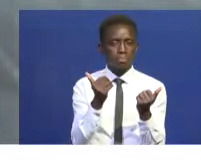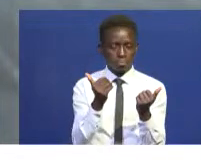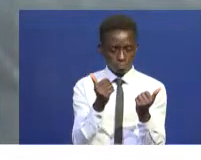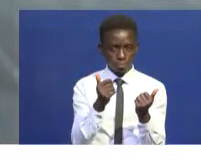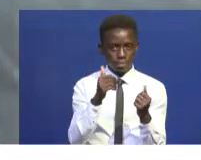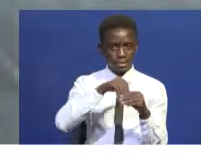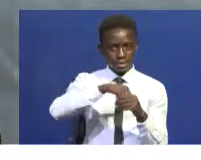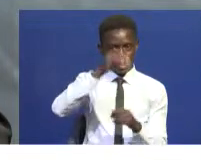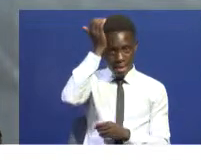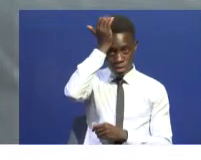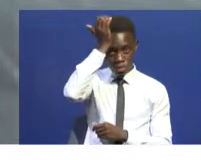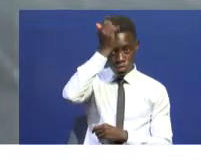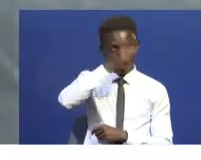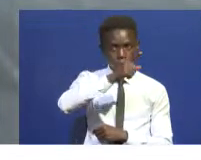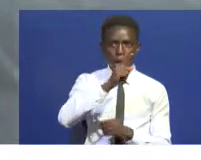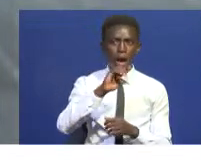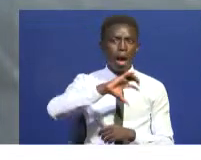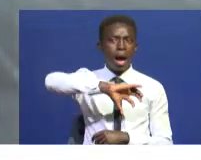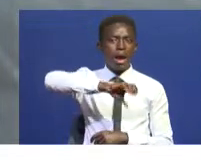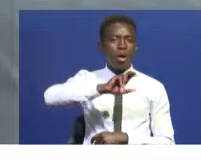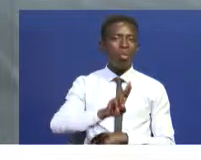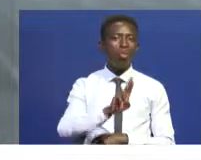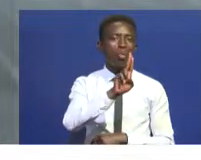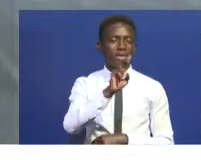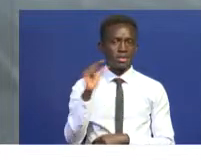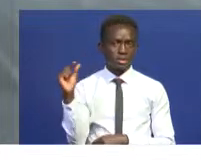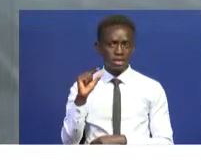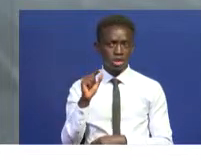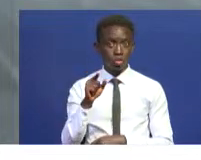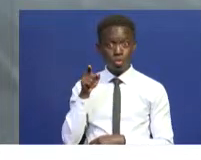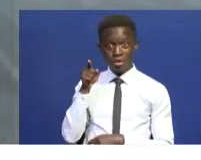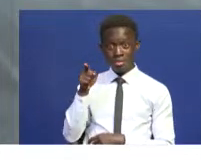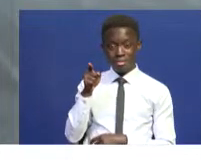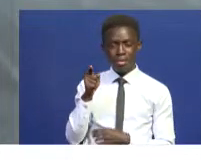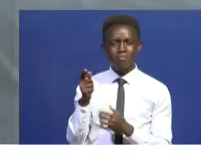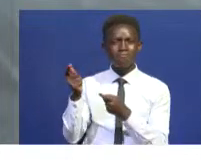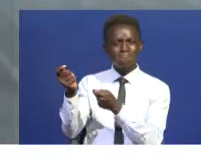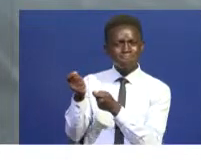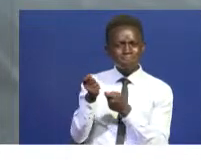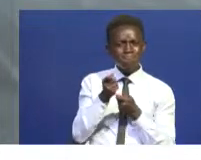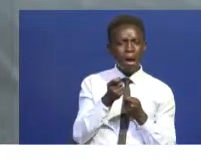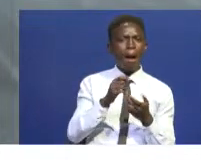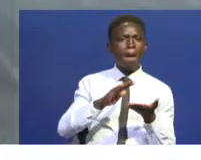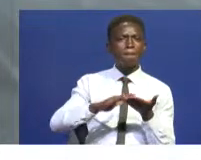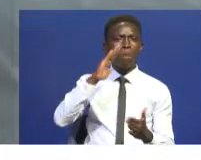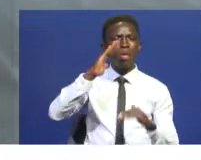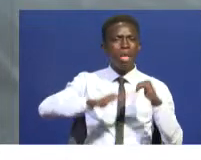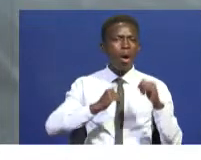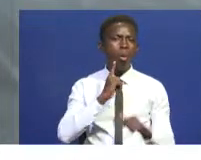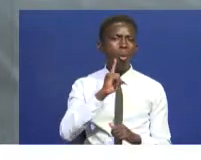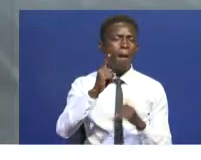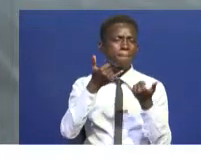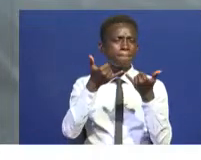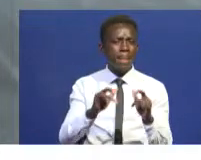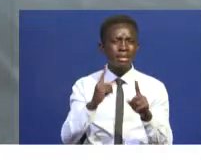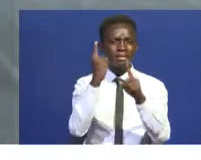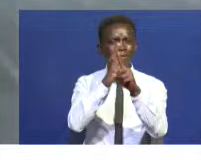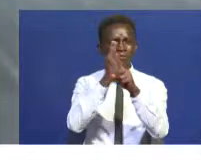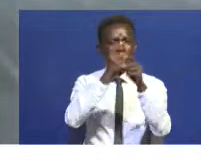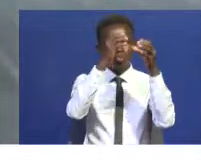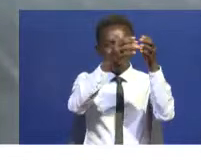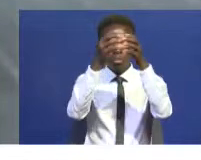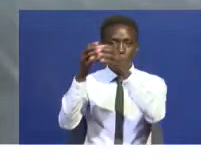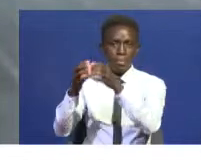wa Eldoret County ya Uasin Gishu. Mkondo huo umewavutia zaidi ya wachezaji 100 kutoka vilabu mbalimbali vikiwemo